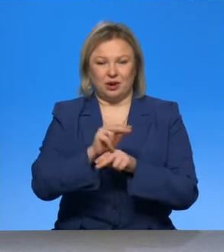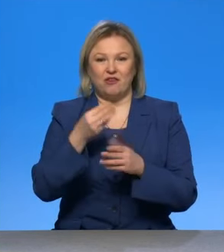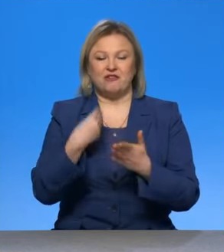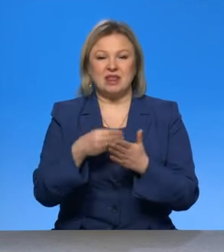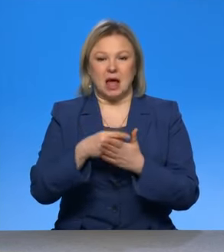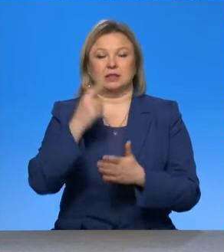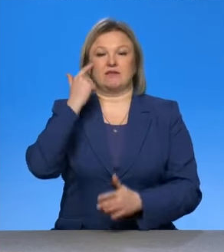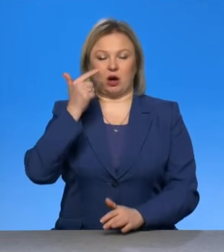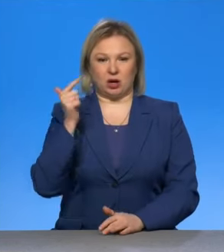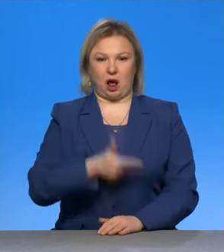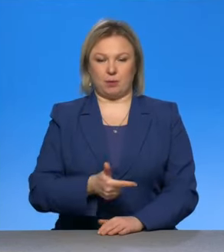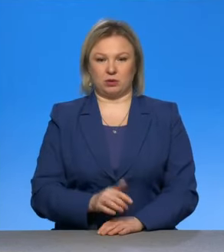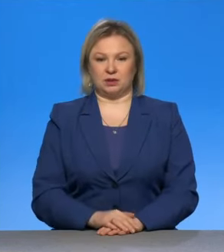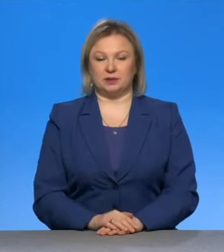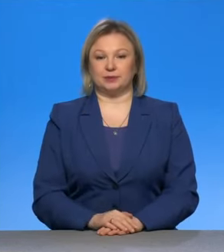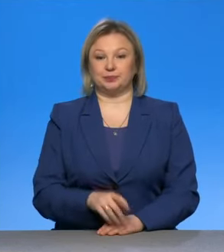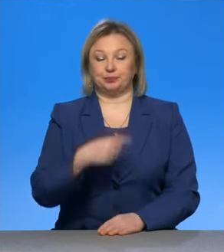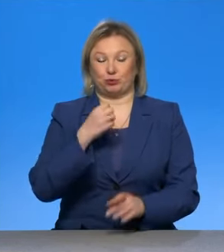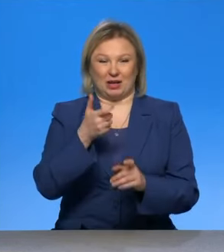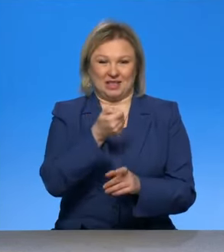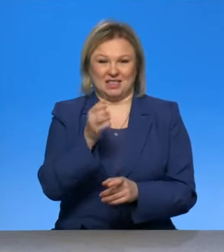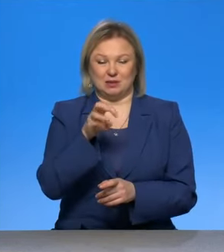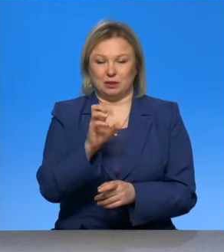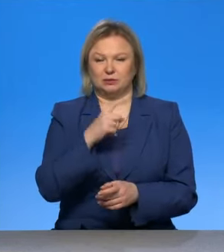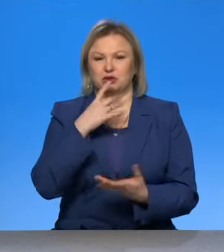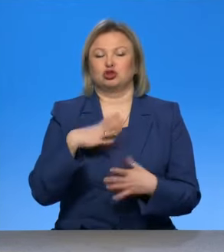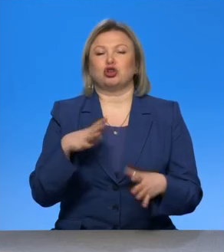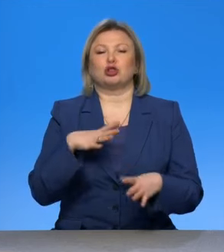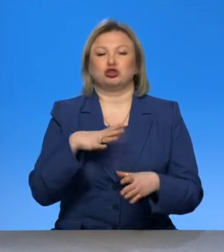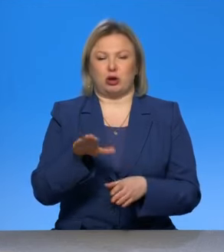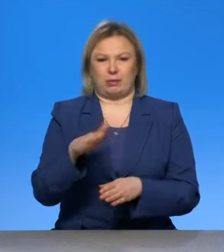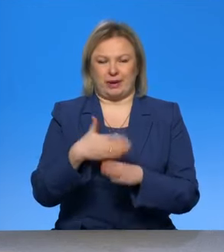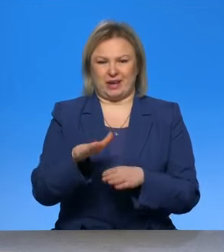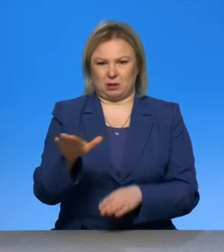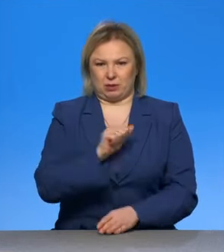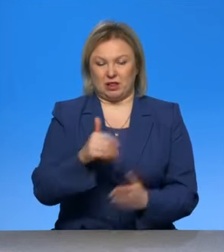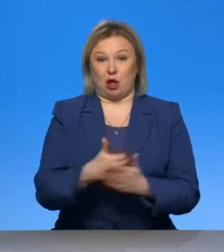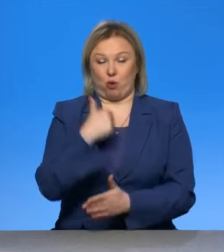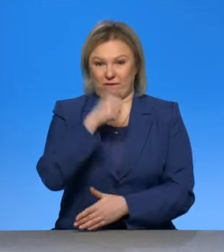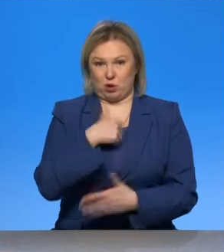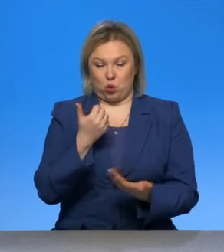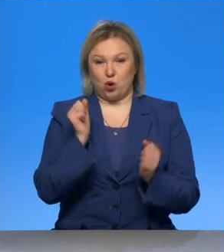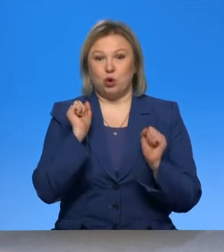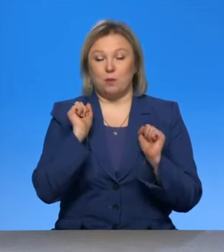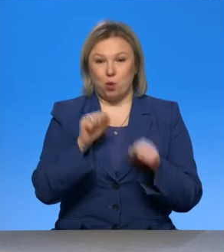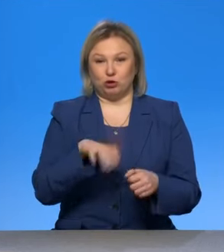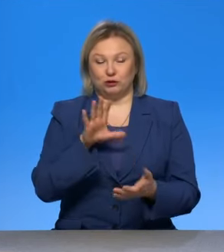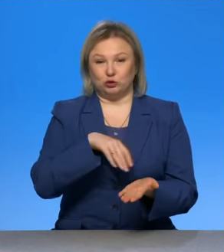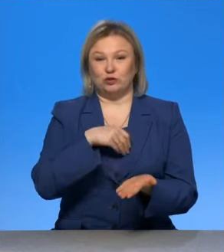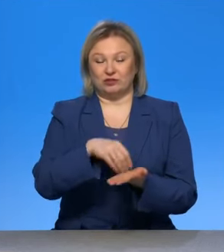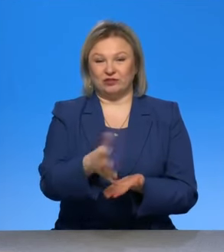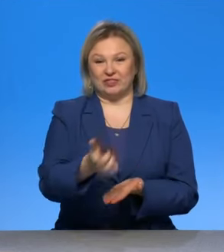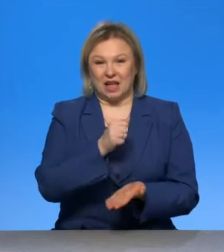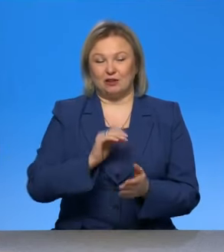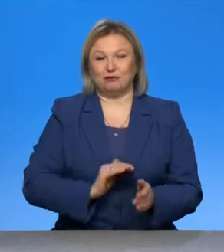сообщений прочту. Зачем брать кредит? Это из Новосибирской области. Он такой шуточный. На Новый год. Можно все взять в частном магазине в долг